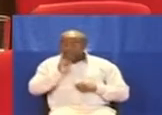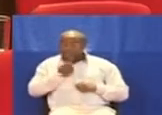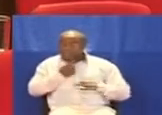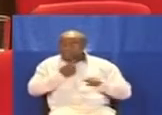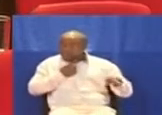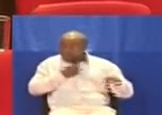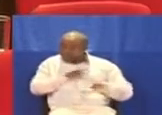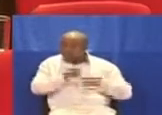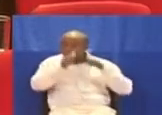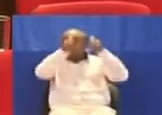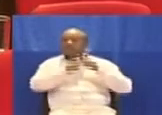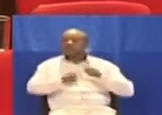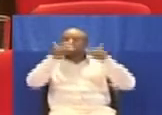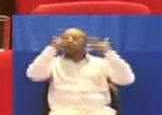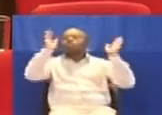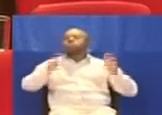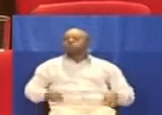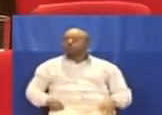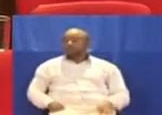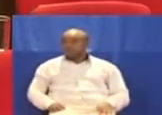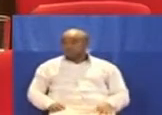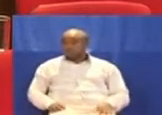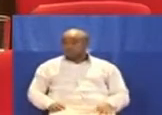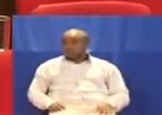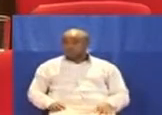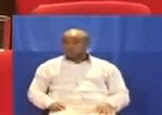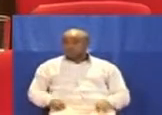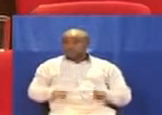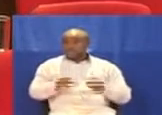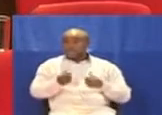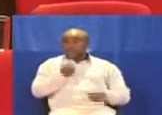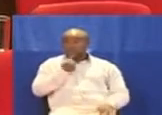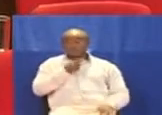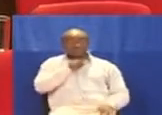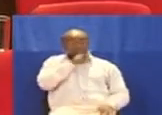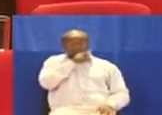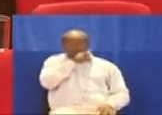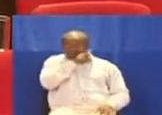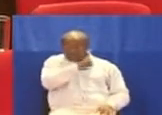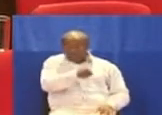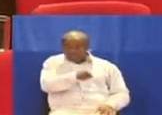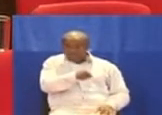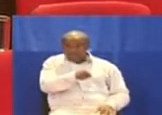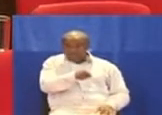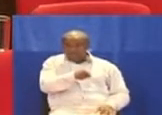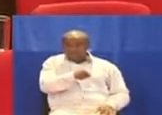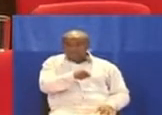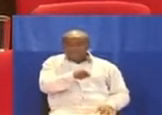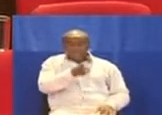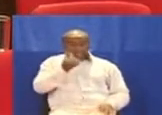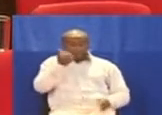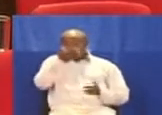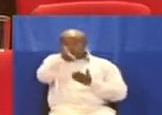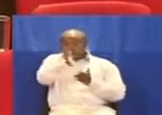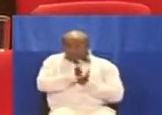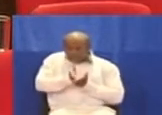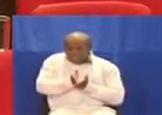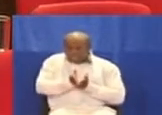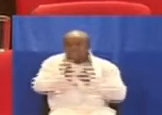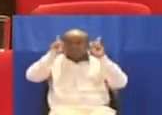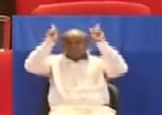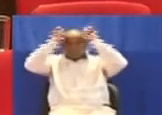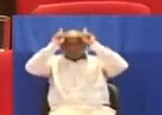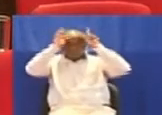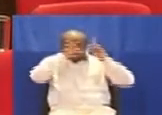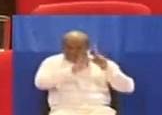alitangaza, akawa mkweli tu akasema, lakini tukaambiwa it was unethical kwamba kufanya kutesti mapai, lakini kwamba pia ni it was